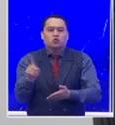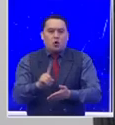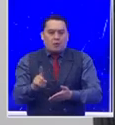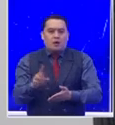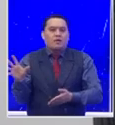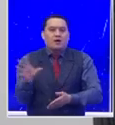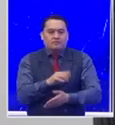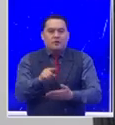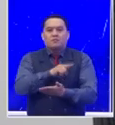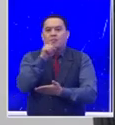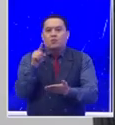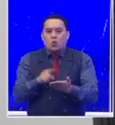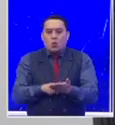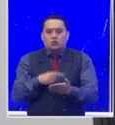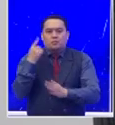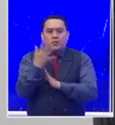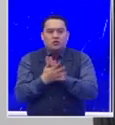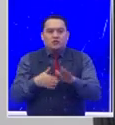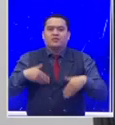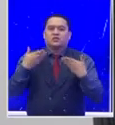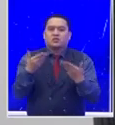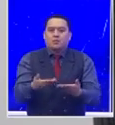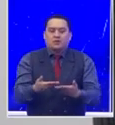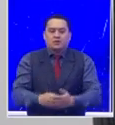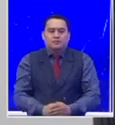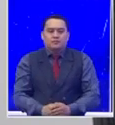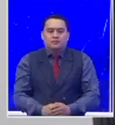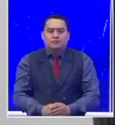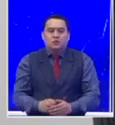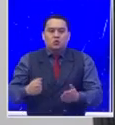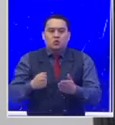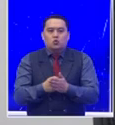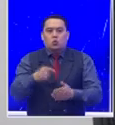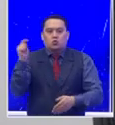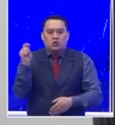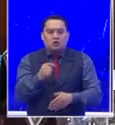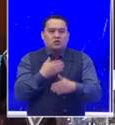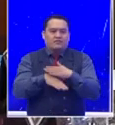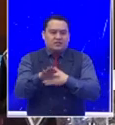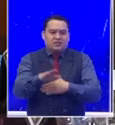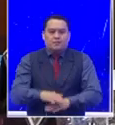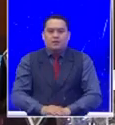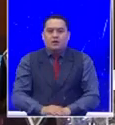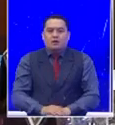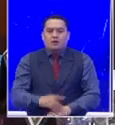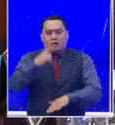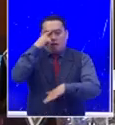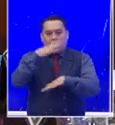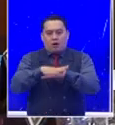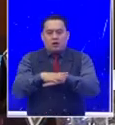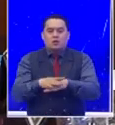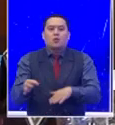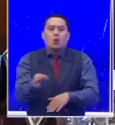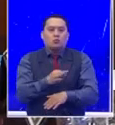по всем вот этим вопросам изучили и внесли предложение. И вплоть до вот этого заезд-выезд с поселка. Посодействовал аким области в